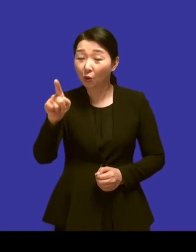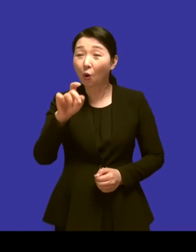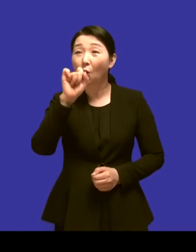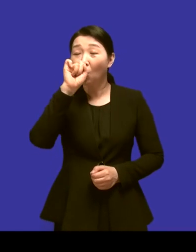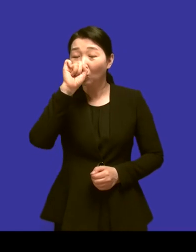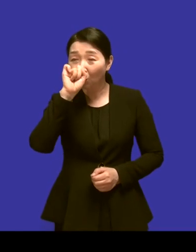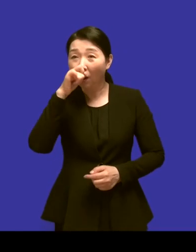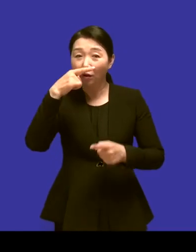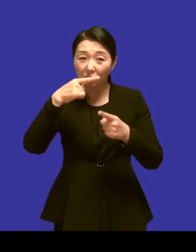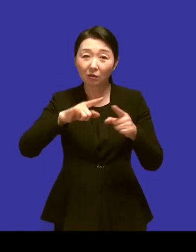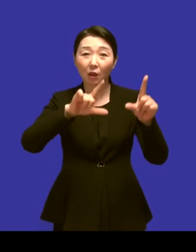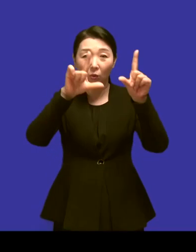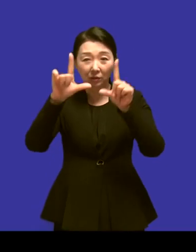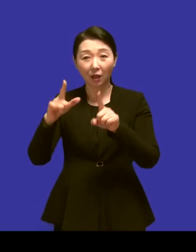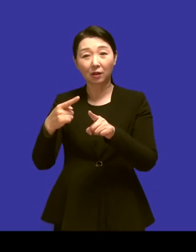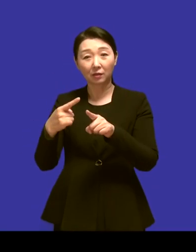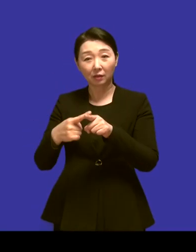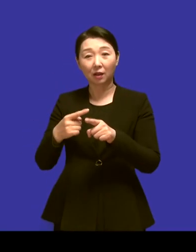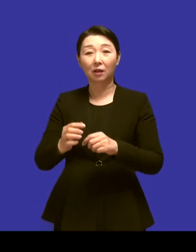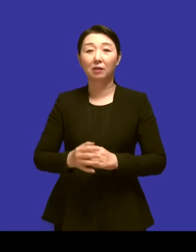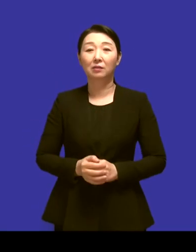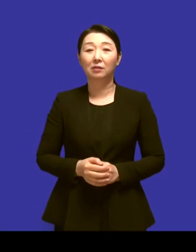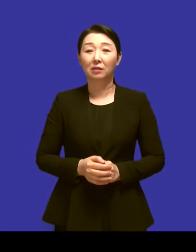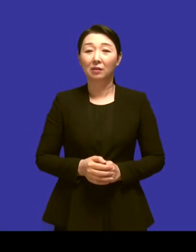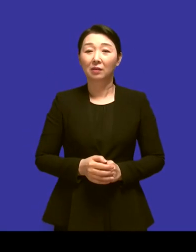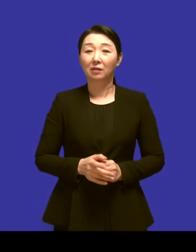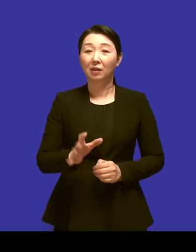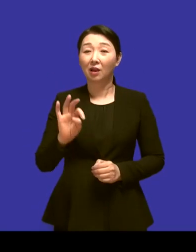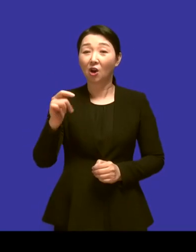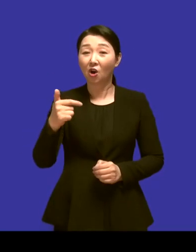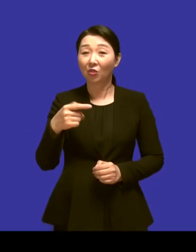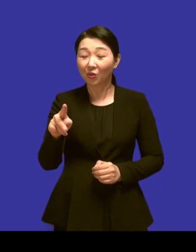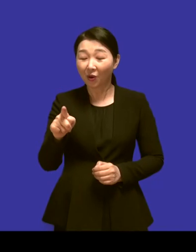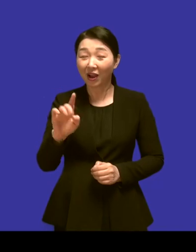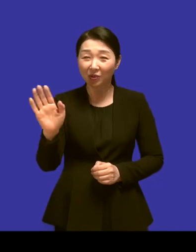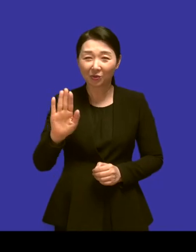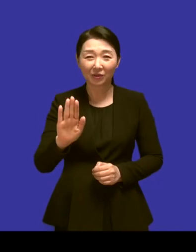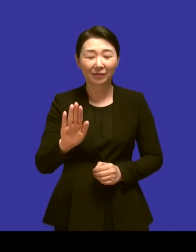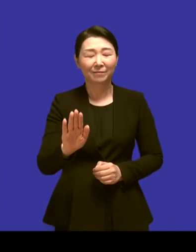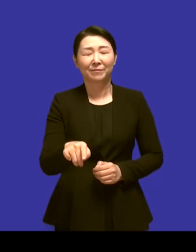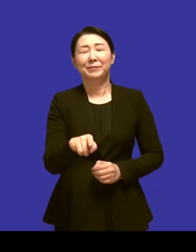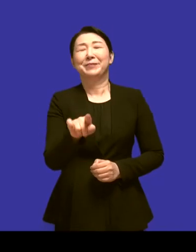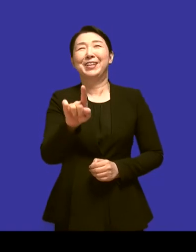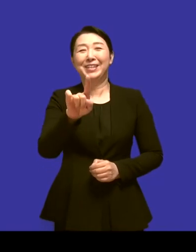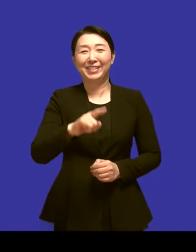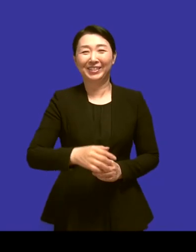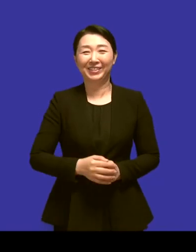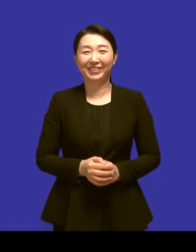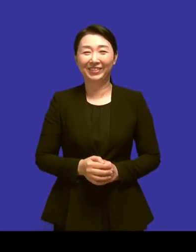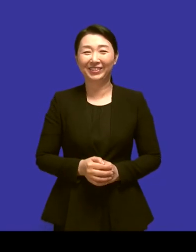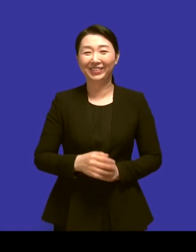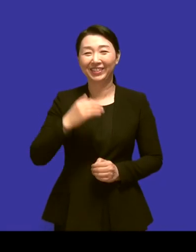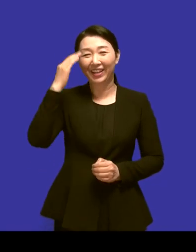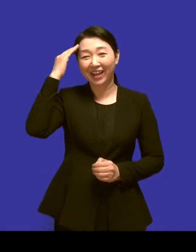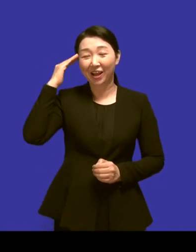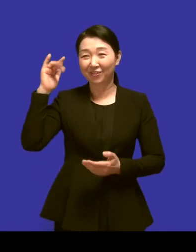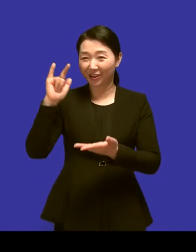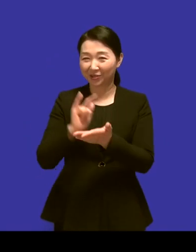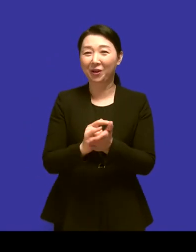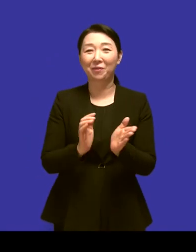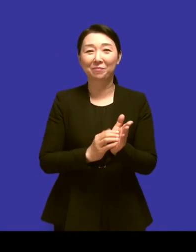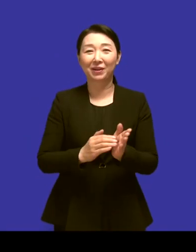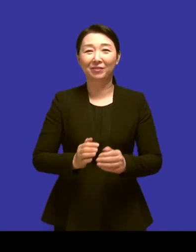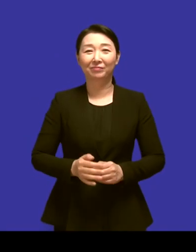안언더로 살고 안언더. 있다가 네. 한국에 어, 언더가 아니라는 뜻이죠 어. 네 아 넌 안언더 네 맞습니다 그러다가 네. 이제 한국에 네,